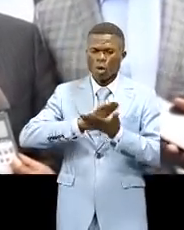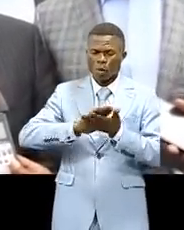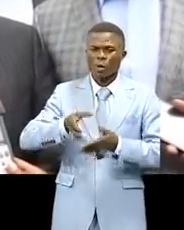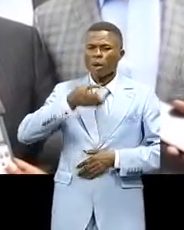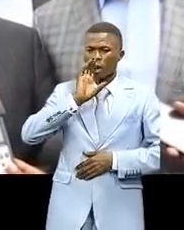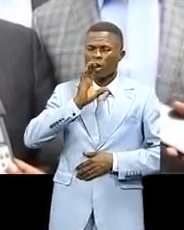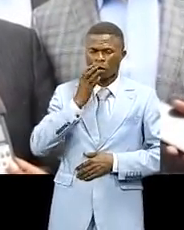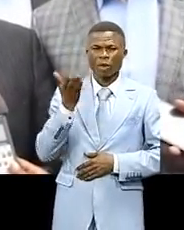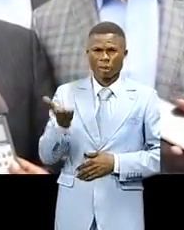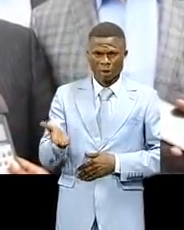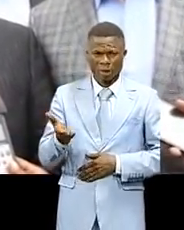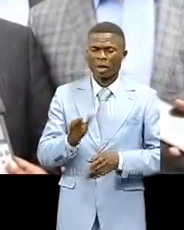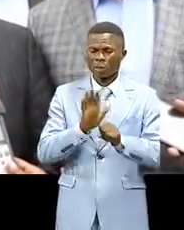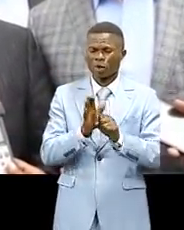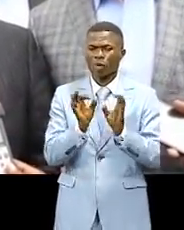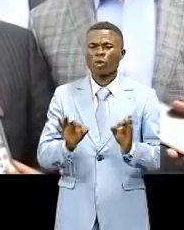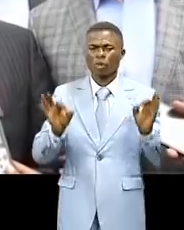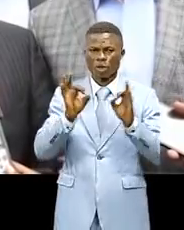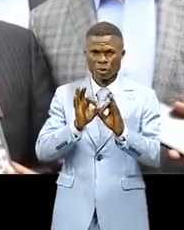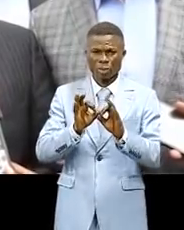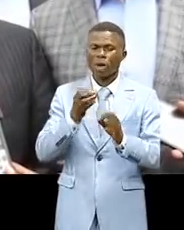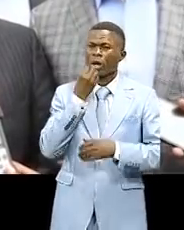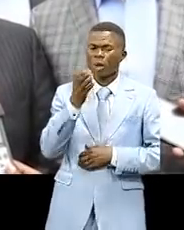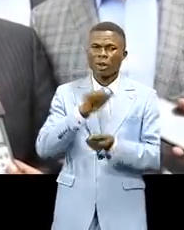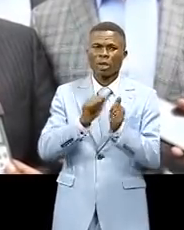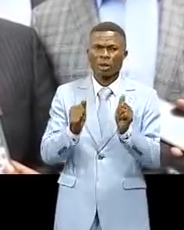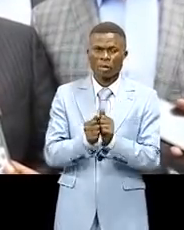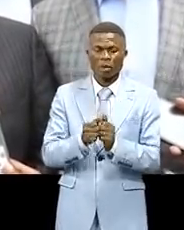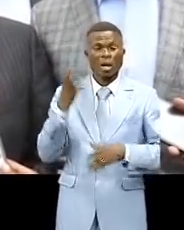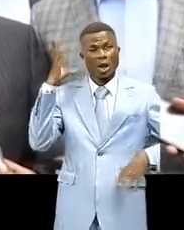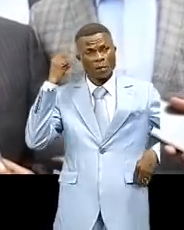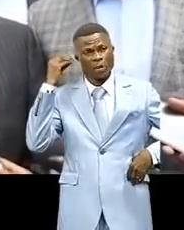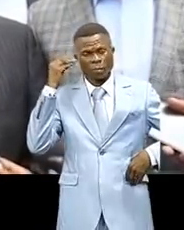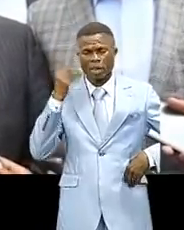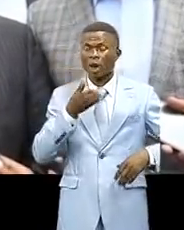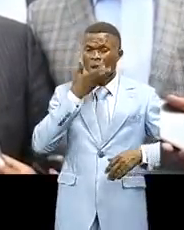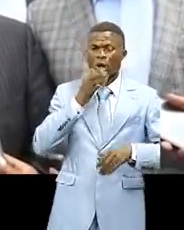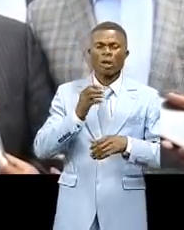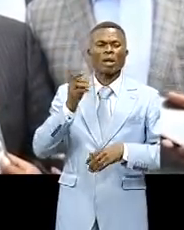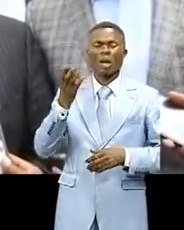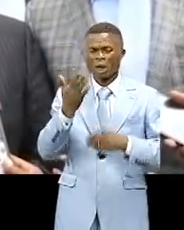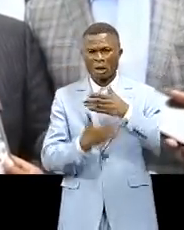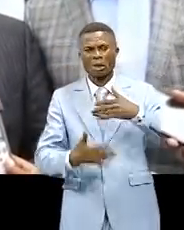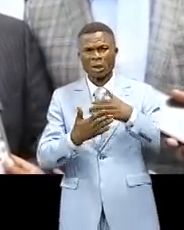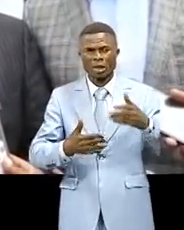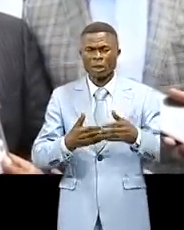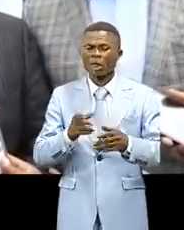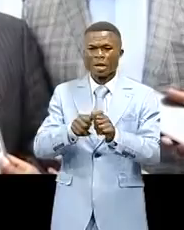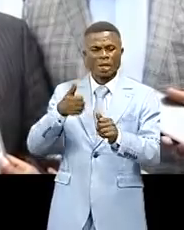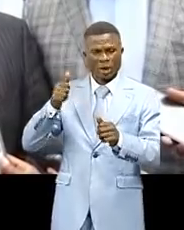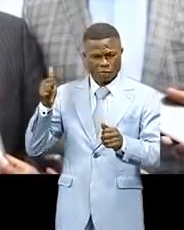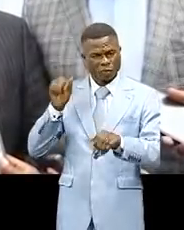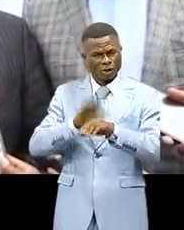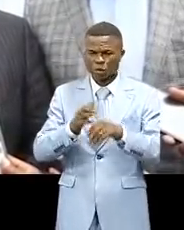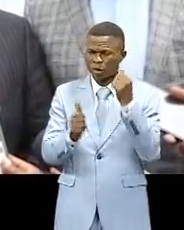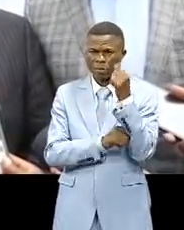ce qui est important à signaler dans des cas de ce genre de maladies telles que le choléra devant absolument éviter cela